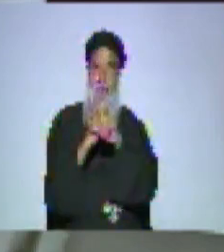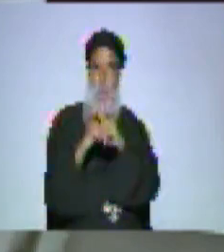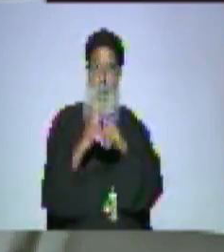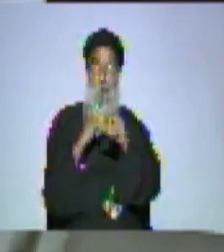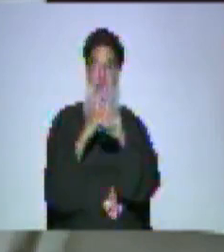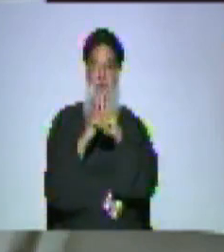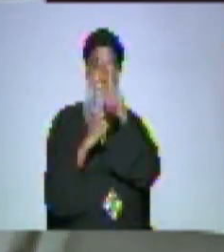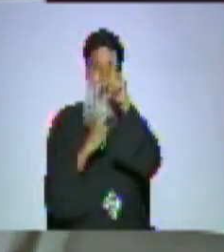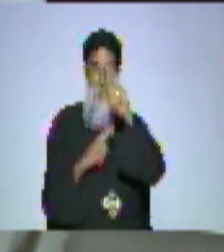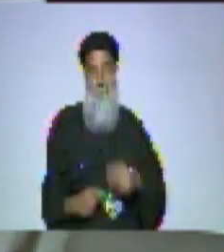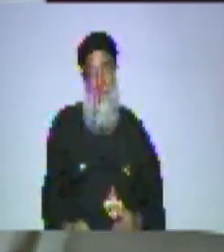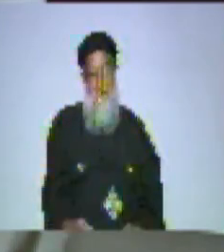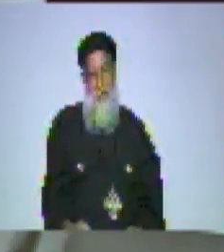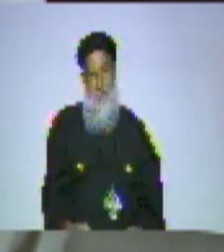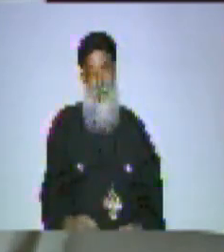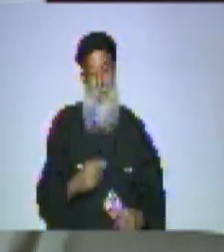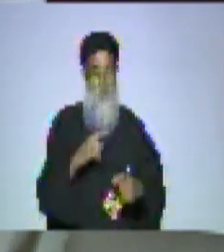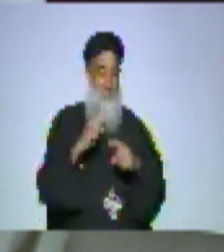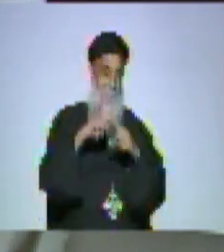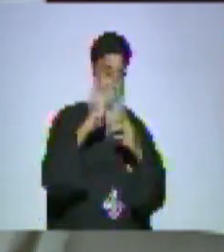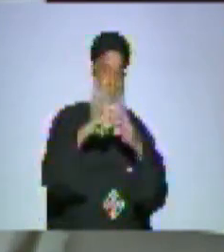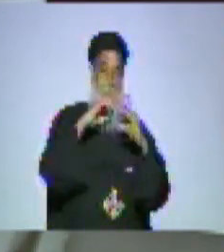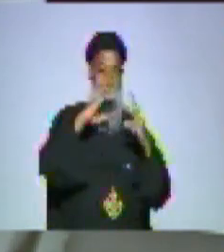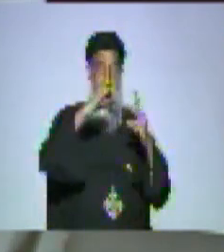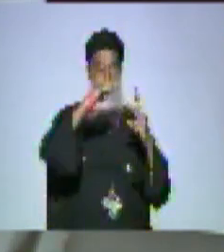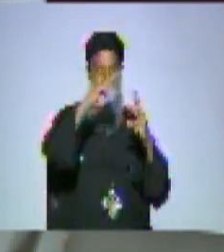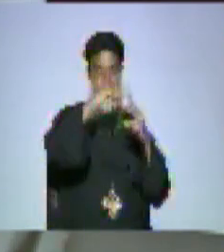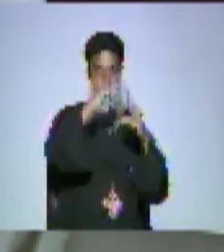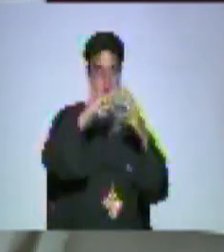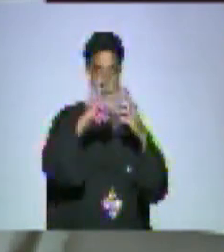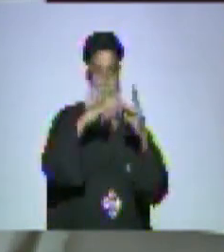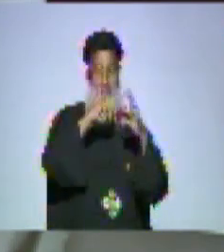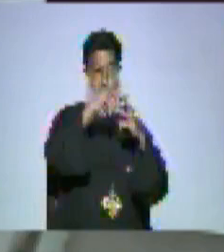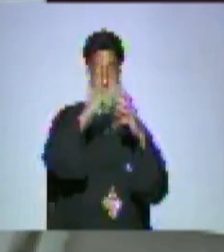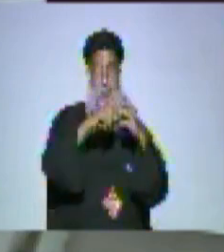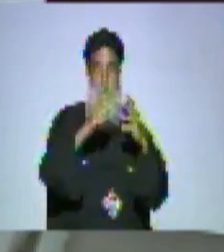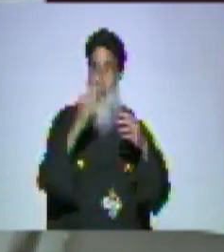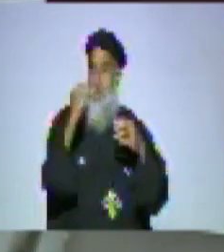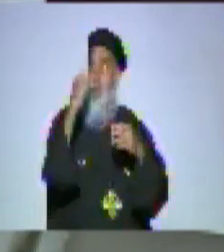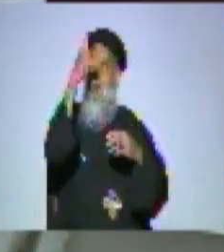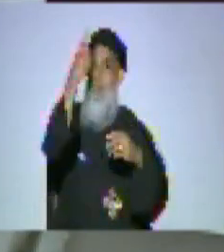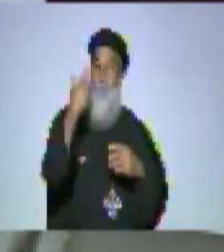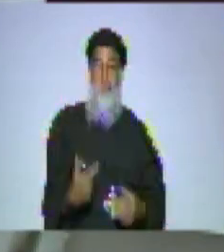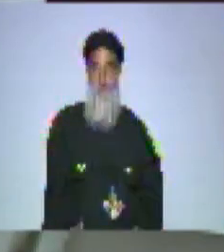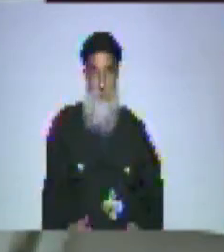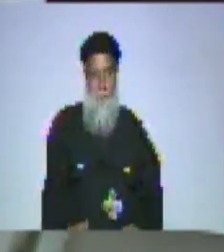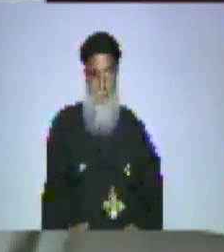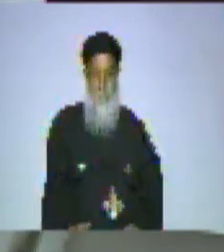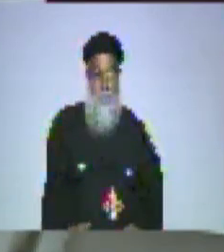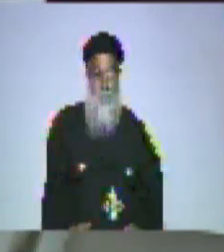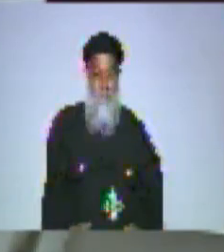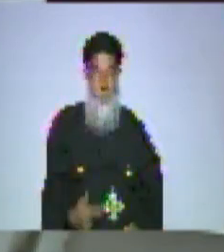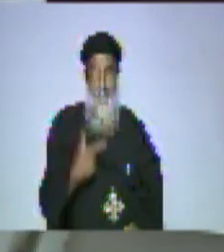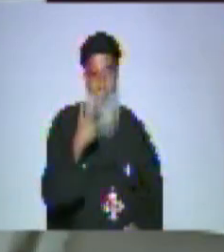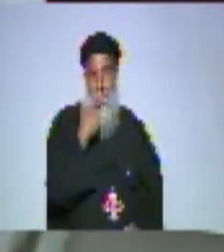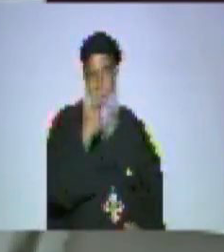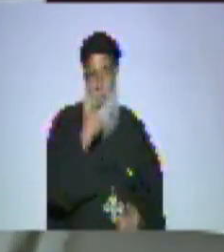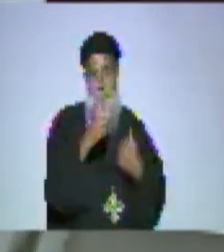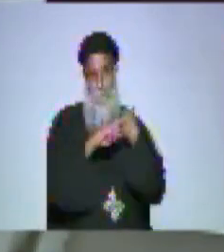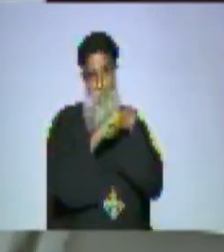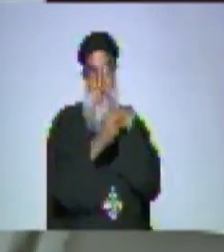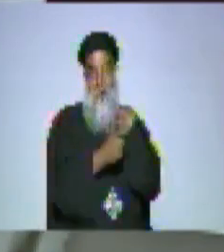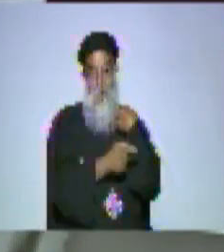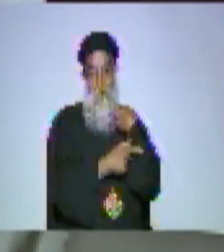وطبعا غبريال المبشر جبرائيل جبروت الله العذراء تحبل وتلد